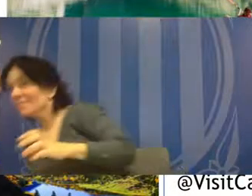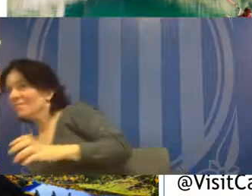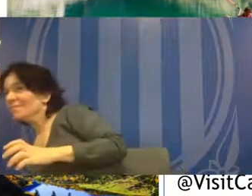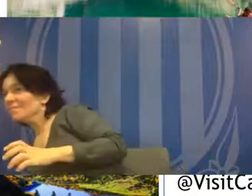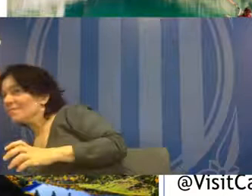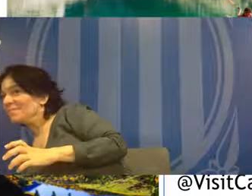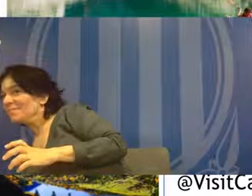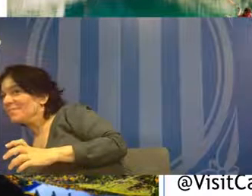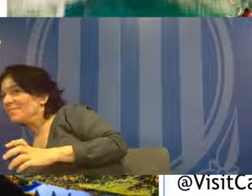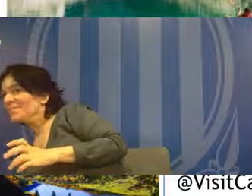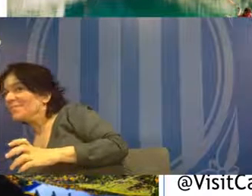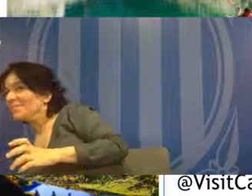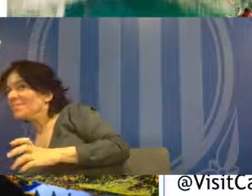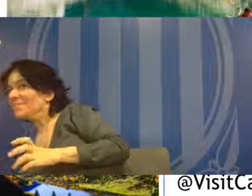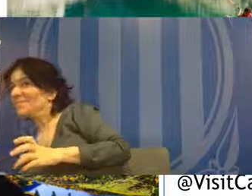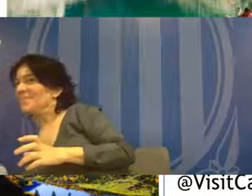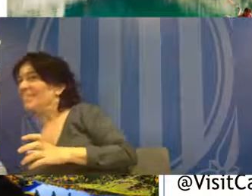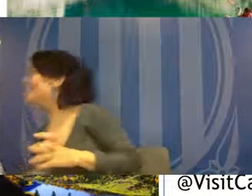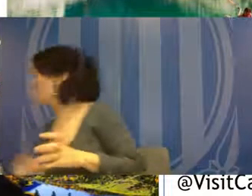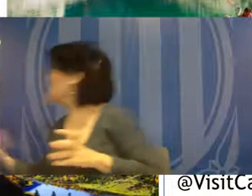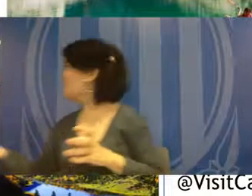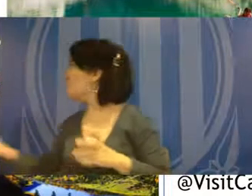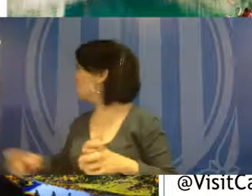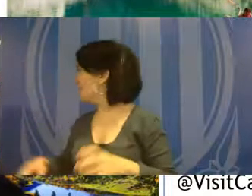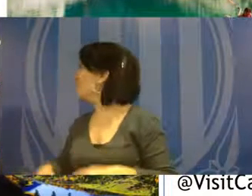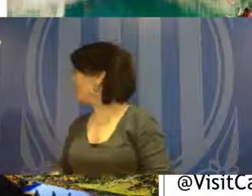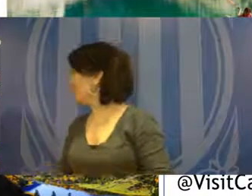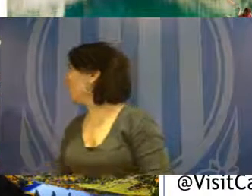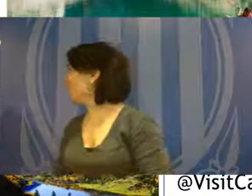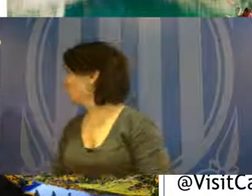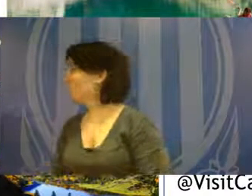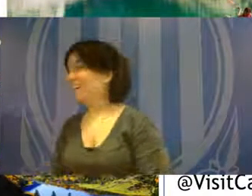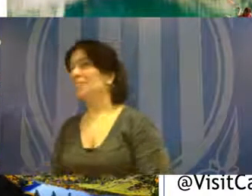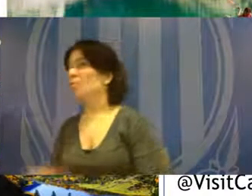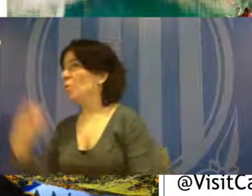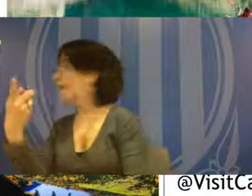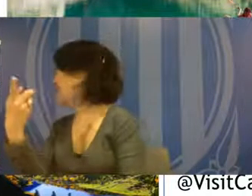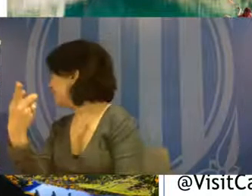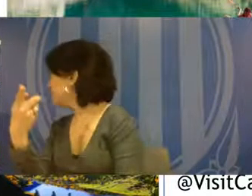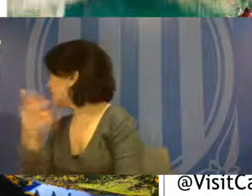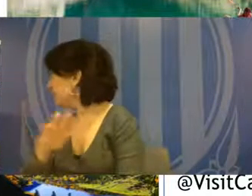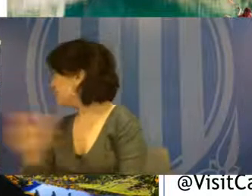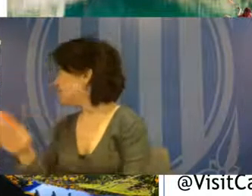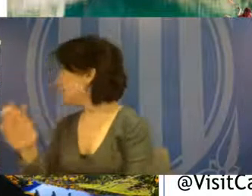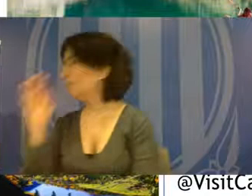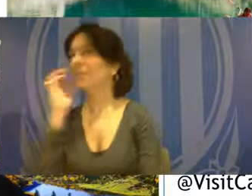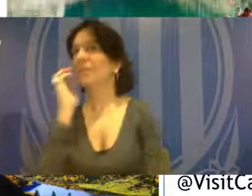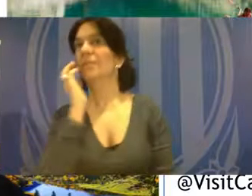Thank you.